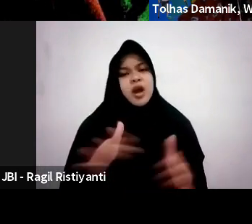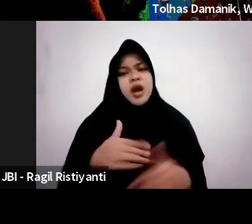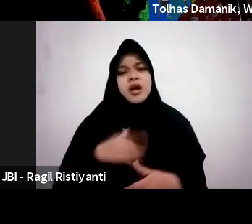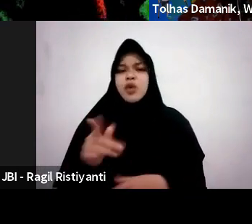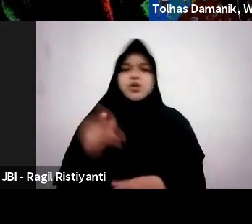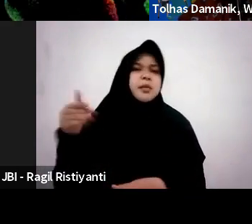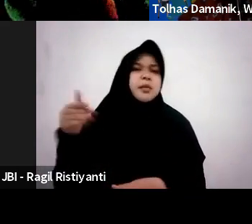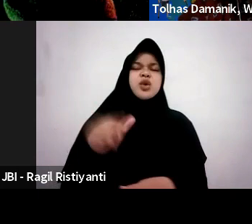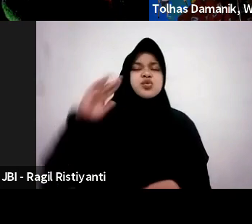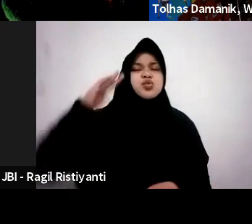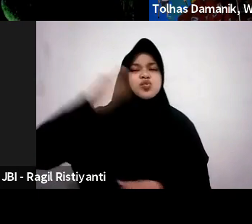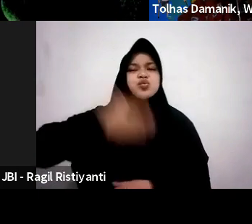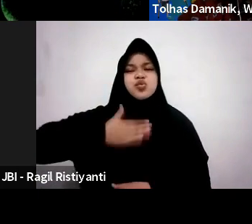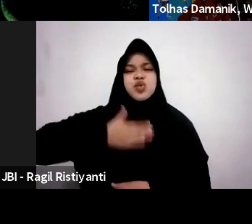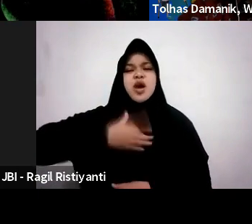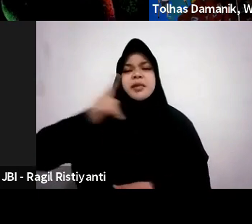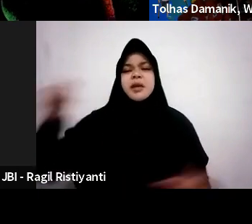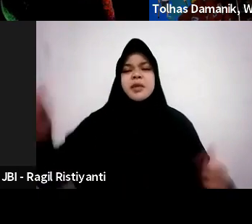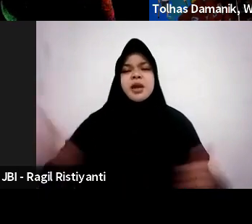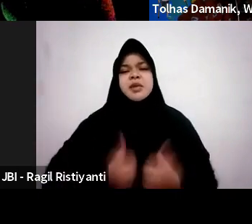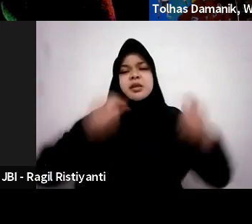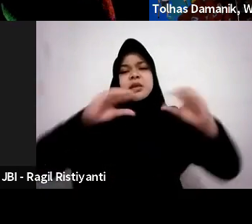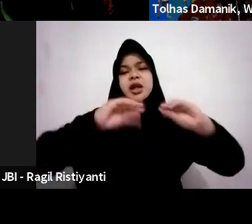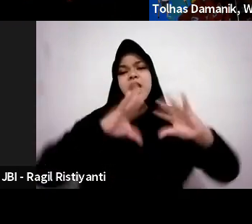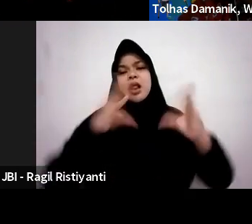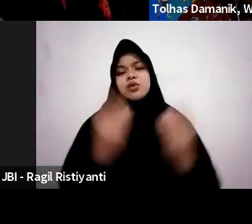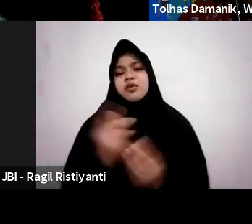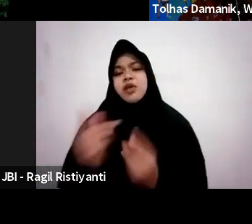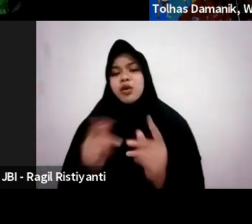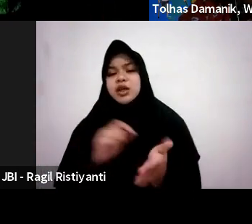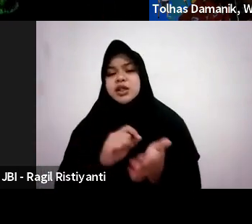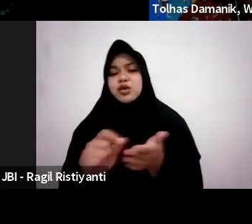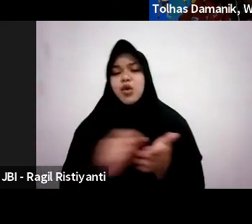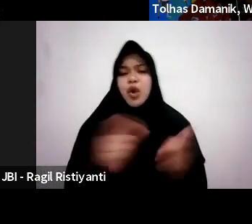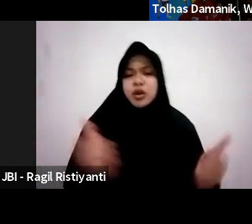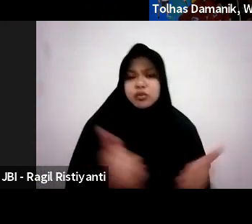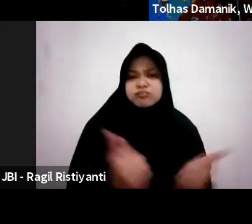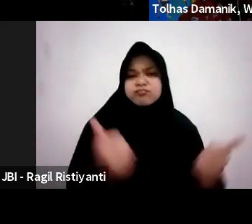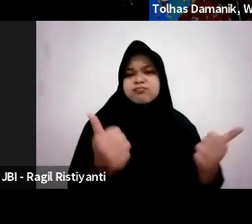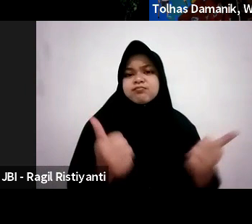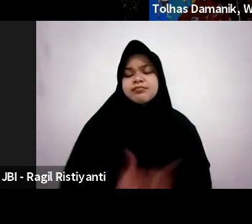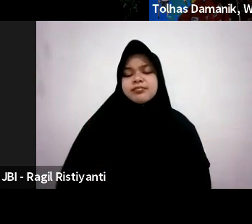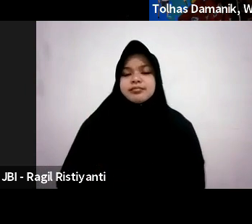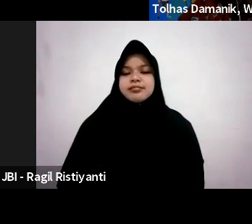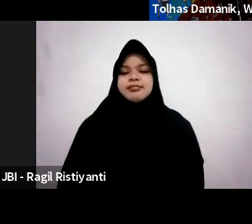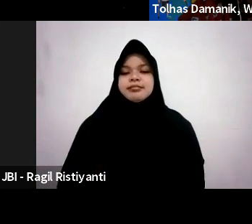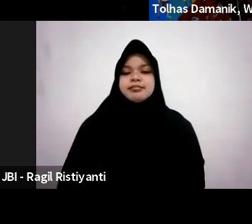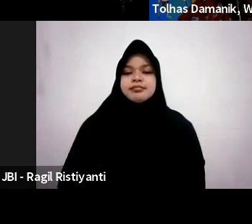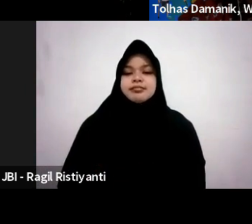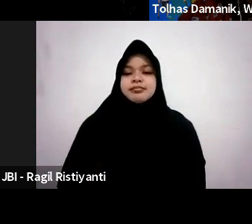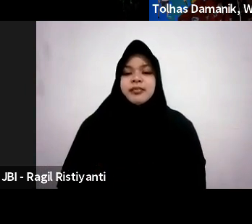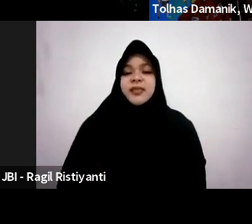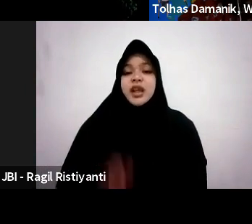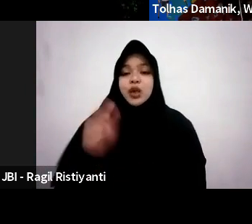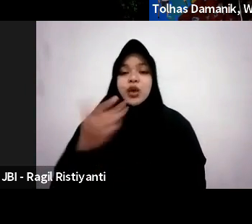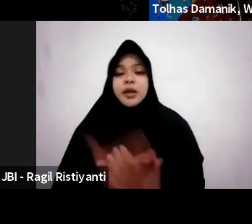karena sebenarnya keberhasilan pendidikan inklusi hanya bisa dinilai ketika di tingkat persekolahan itu terjadi dan itu juga Yamaha yang diminta